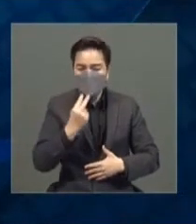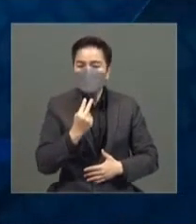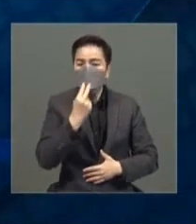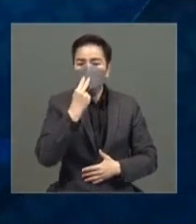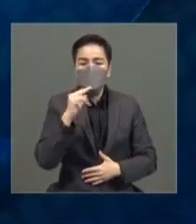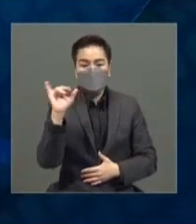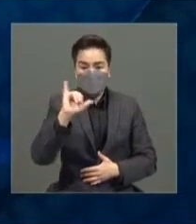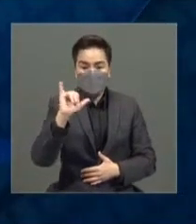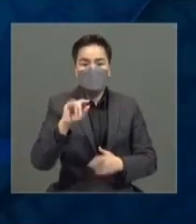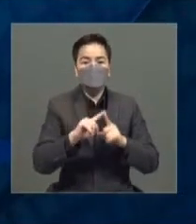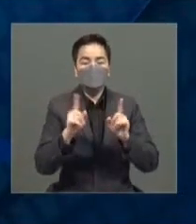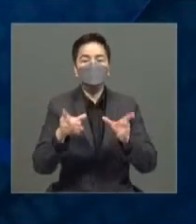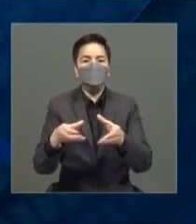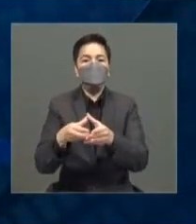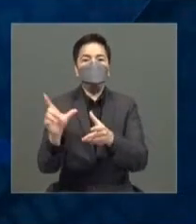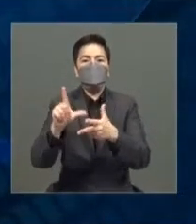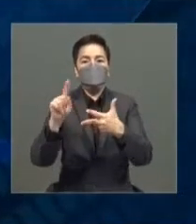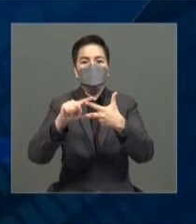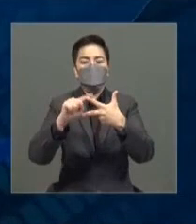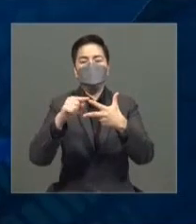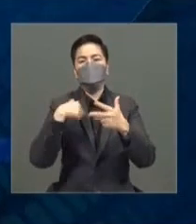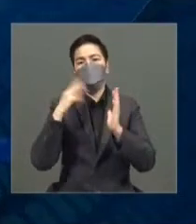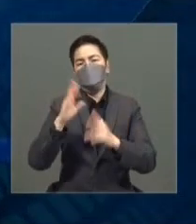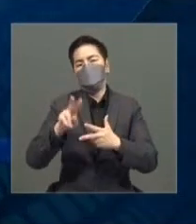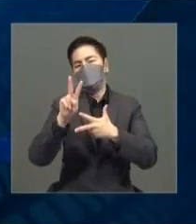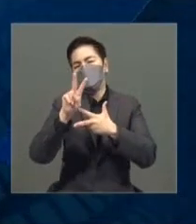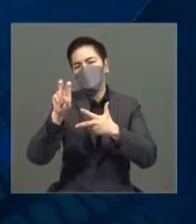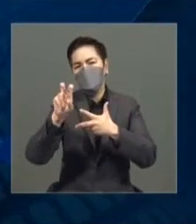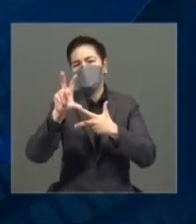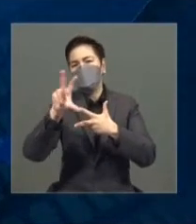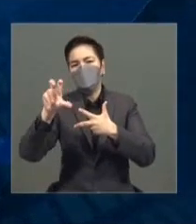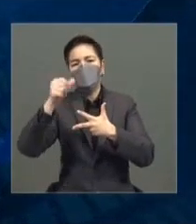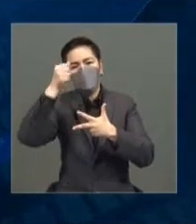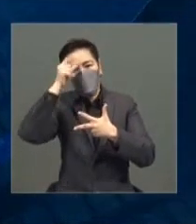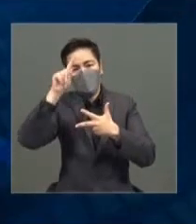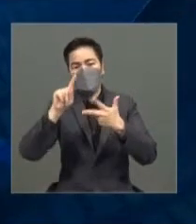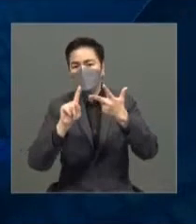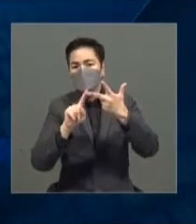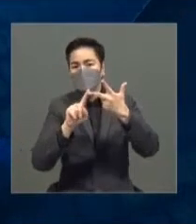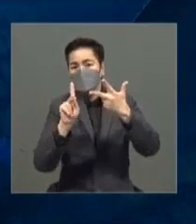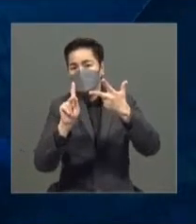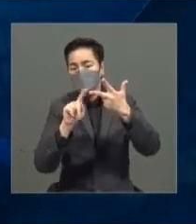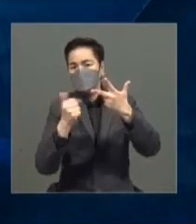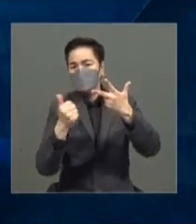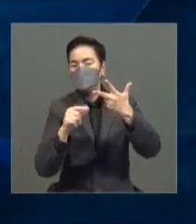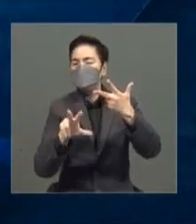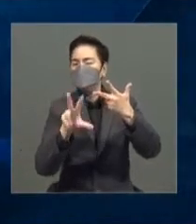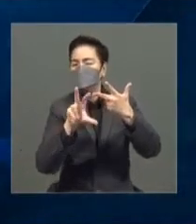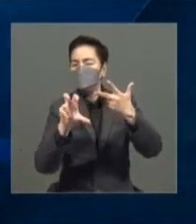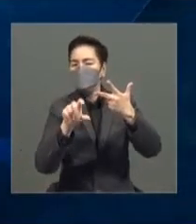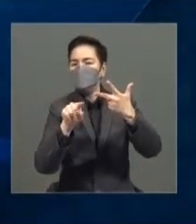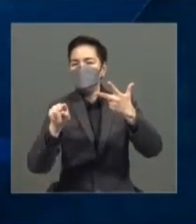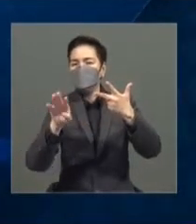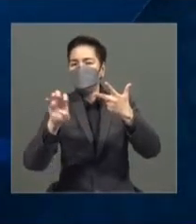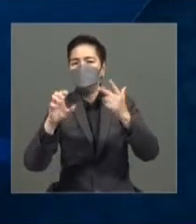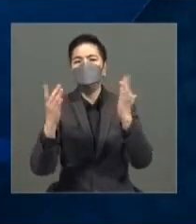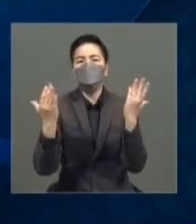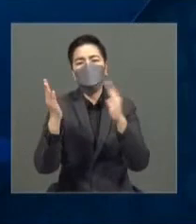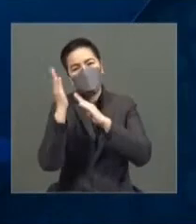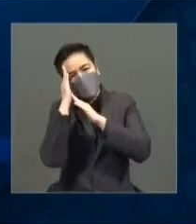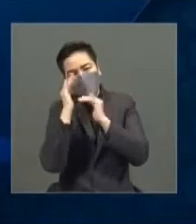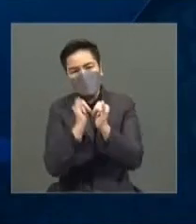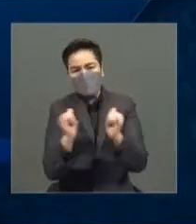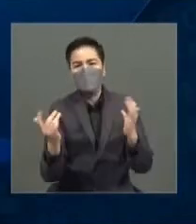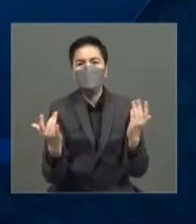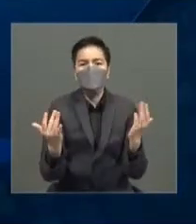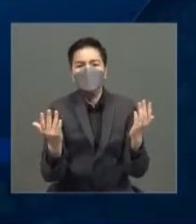ใจก็จัดอยู่ในกลุ่มเหลืองด้วยนะคะมี 2-300 คนต่อวันสีเขียวอยู่ที่ประมาณ 300-400 รายต่อวันน